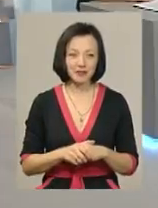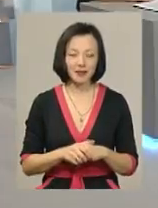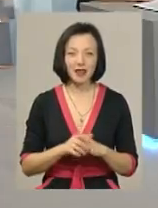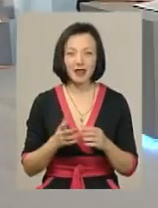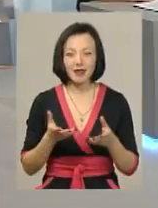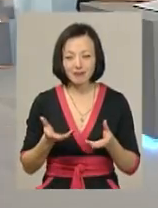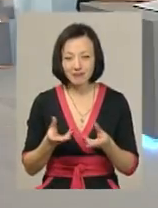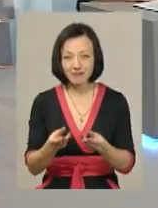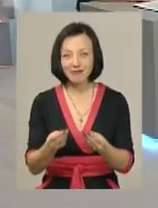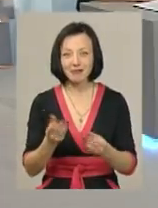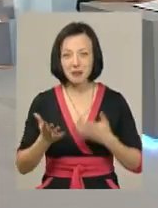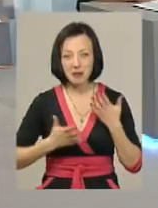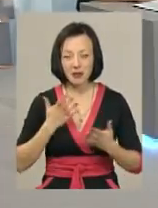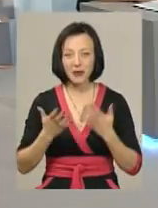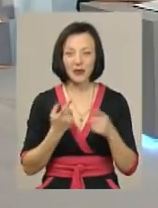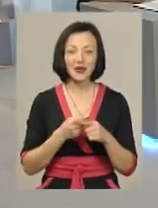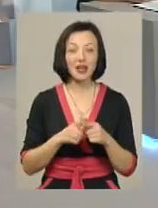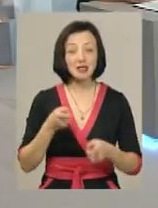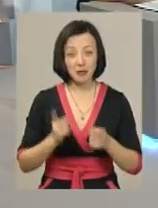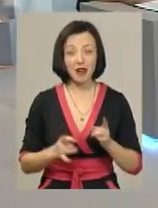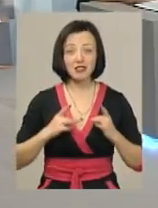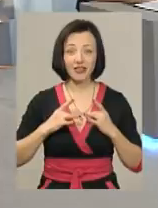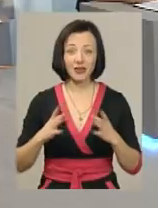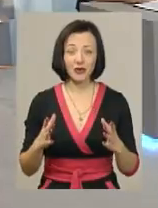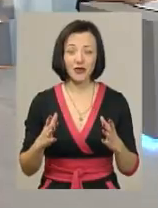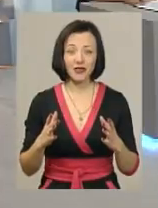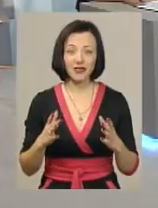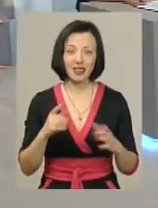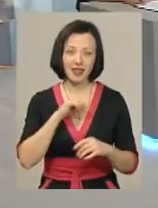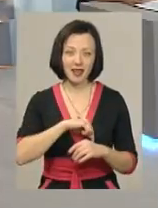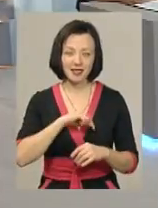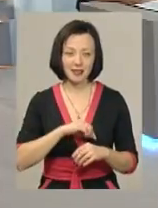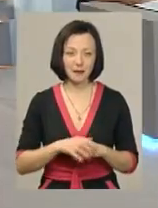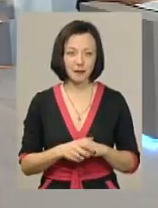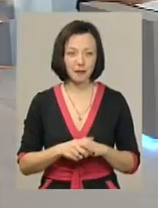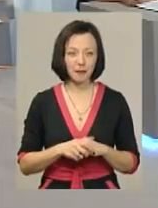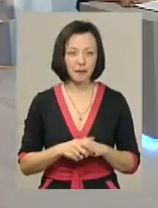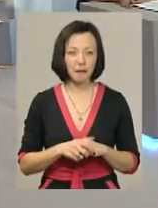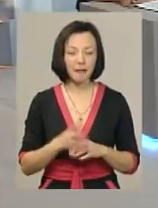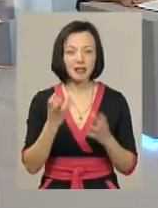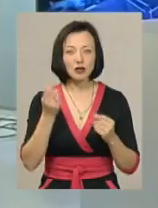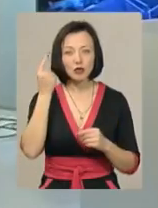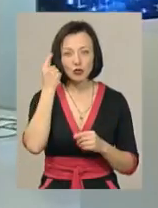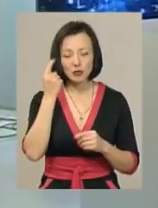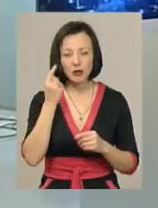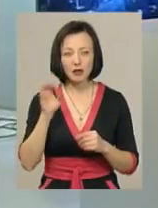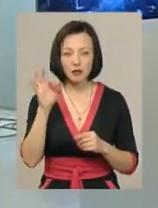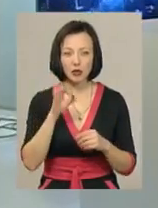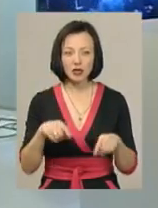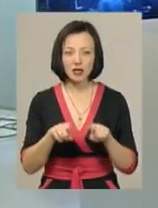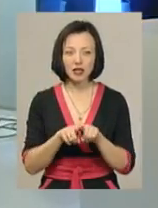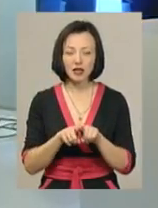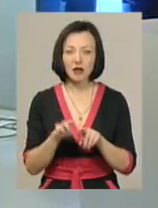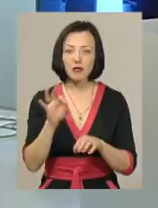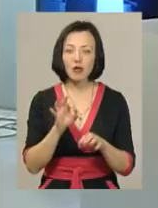підбадьорюють і це є справжня святкова святковий настрій Я щойно ще Подумала якби з